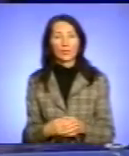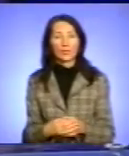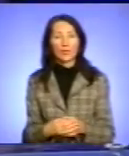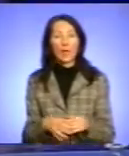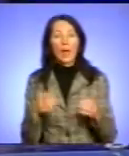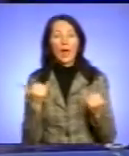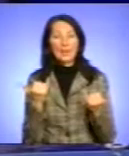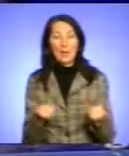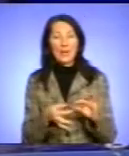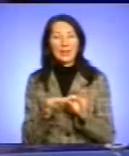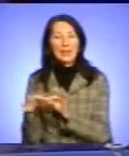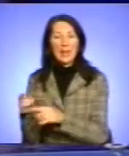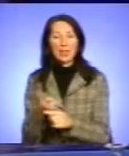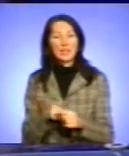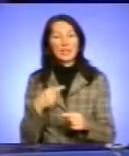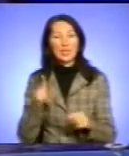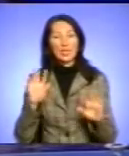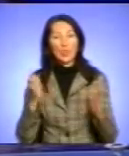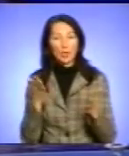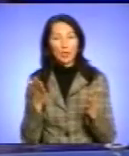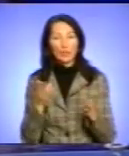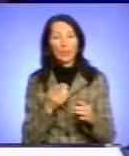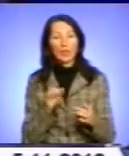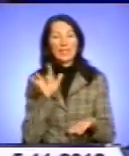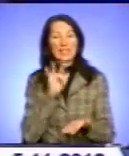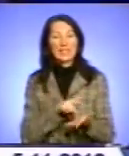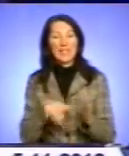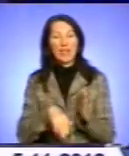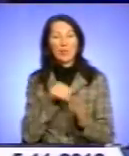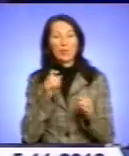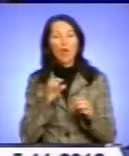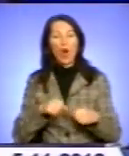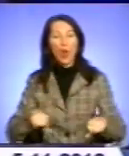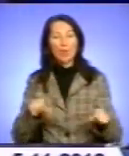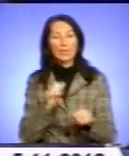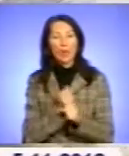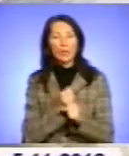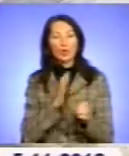А тепер детально про ці та інші події. Центральна виборча комісія опрацювала